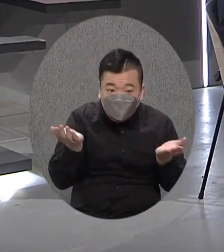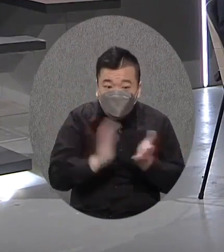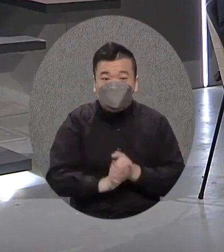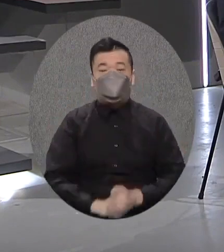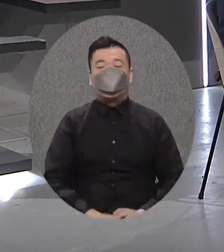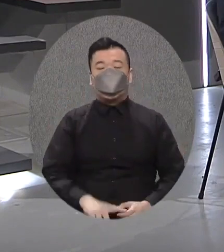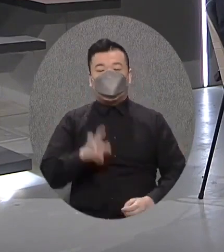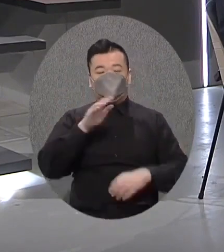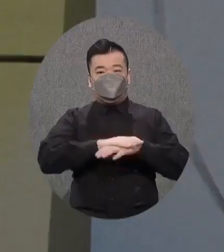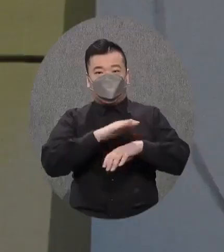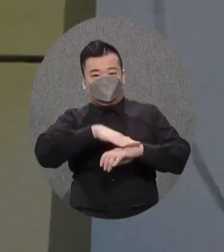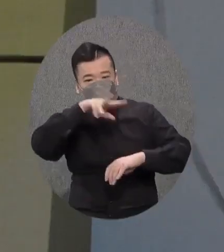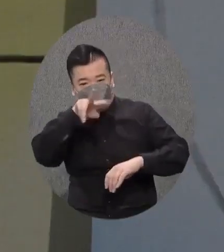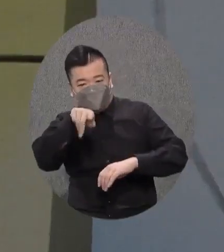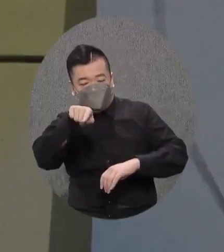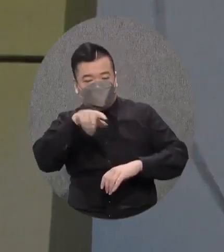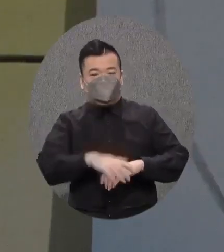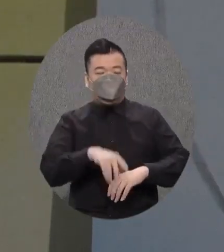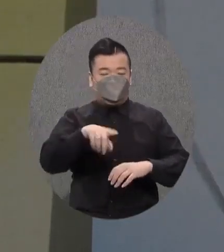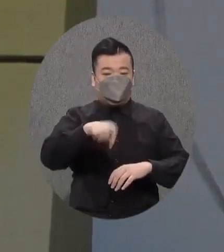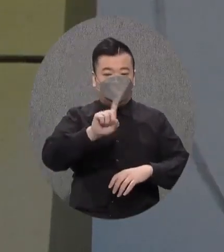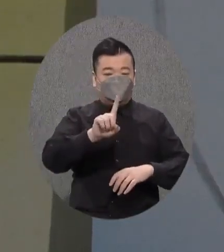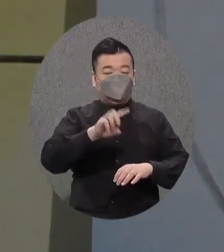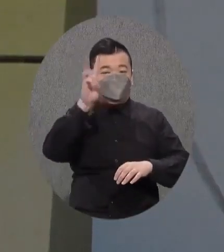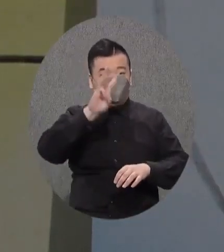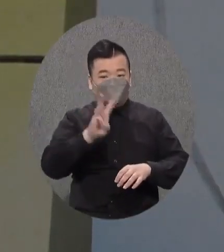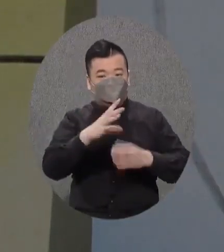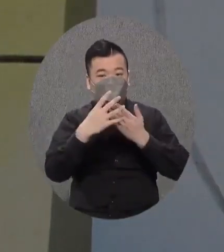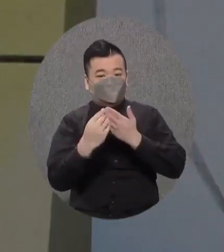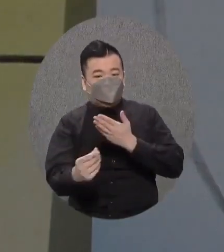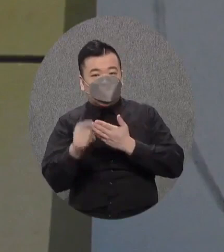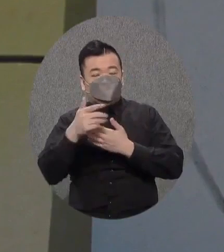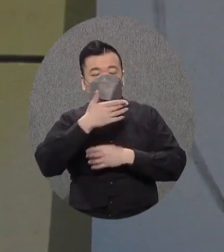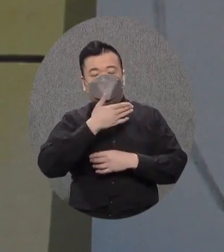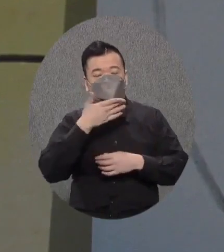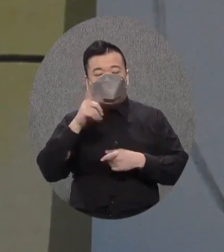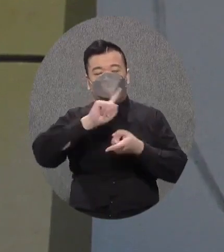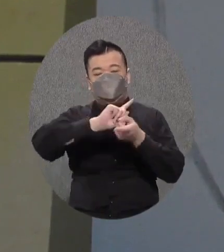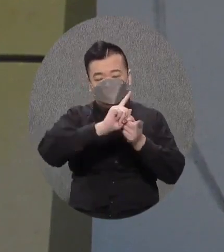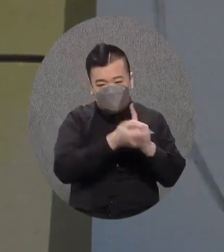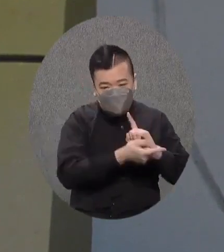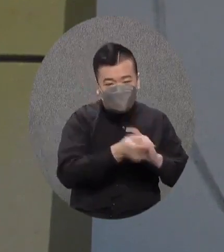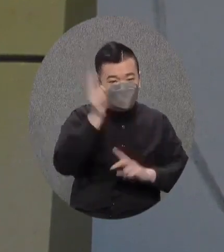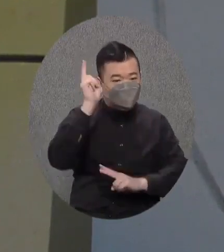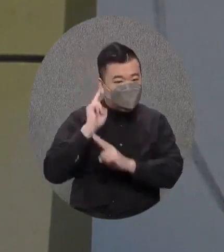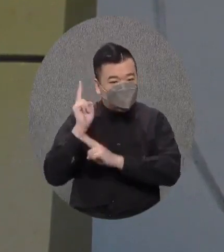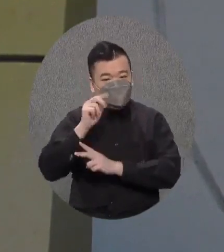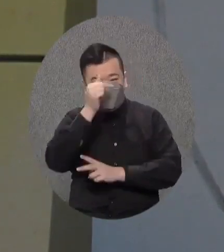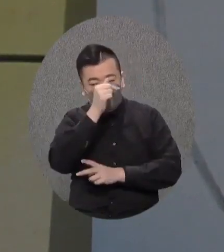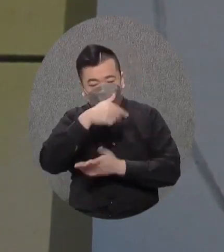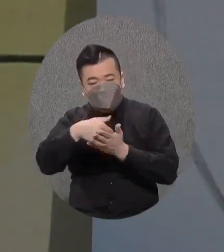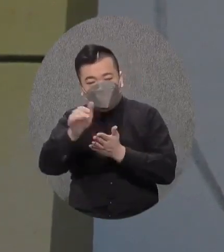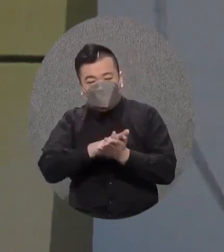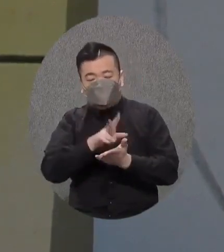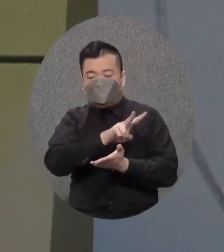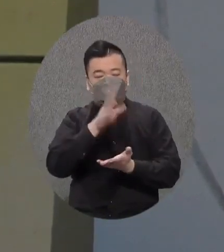好似頭先 Prudence 提過啦，咁佢咧係採用咗一啲水溶性嘅顏料代替咗咧傳統嘅油性油墨，咁